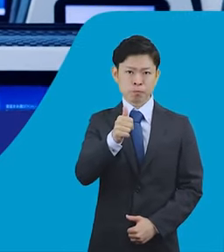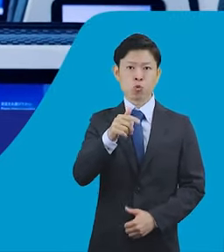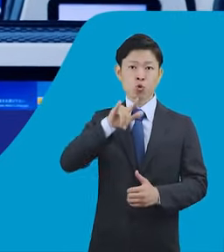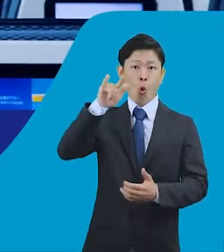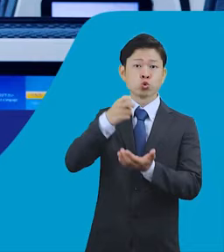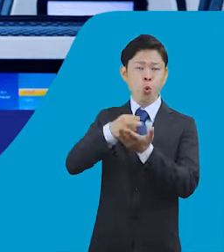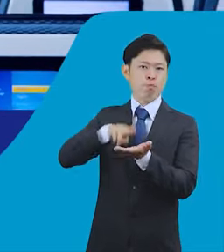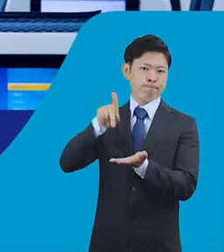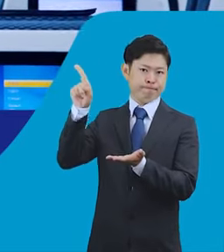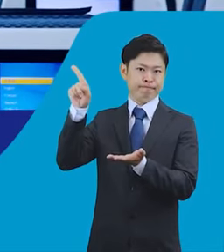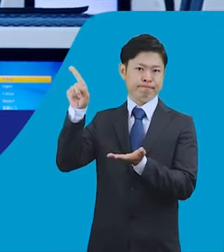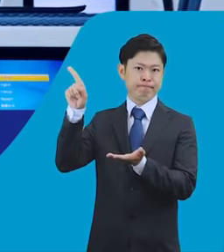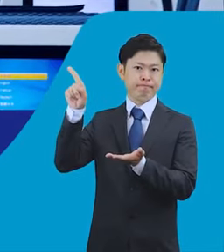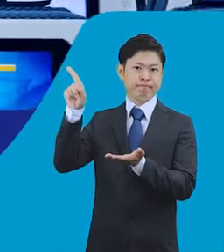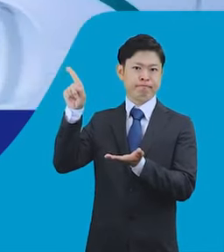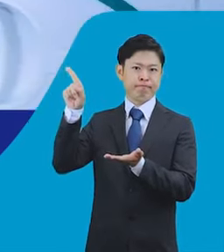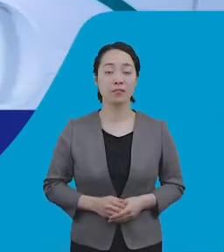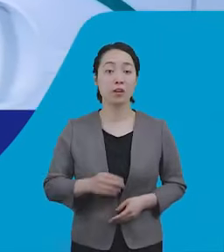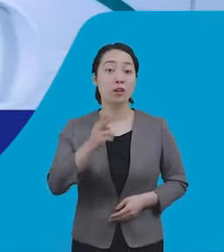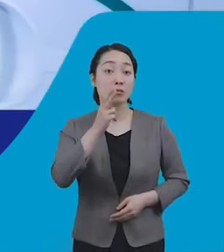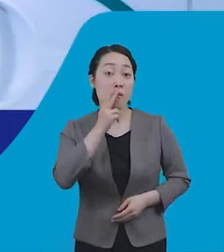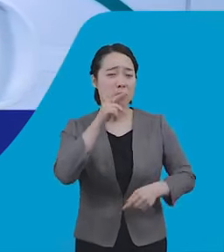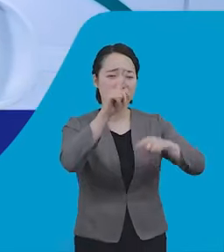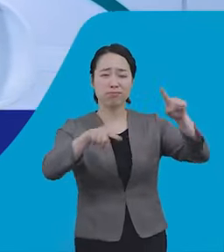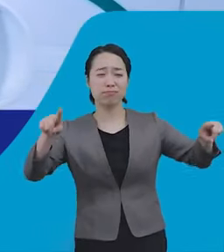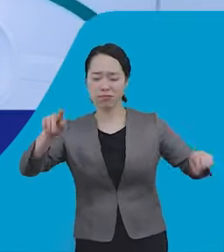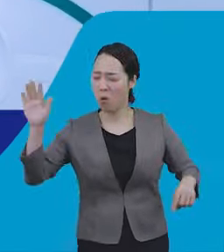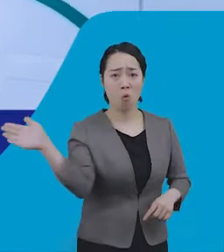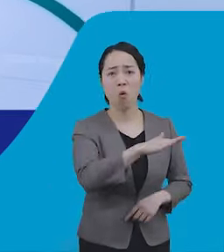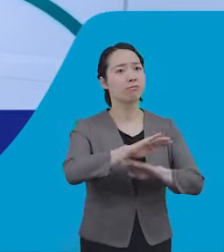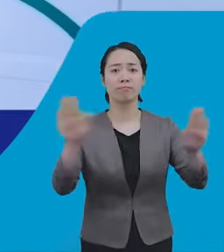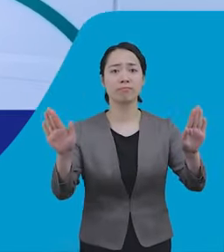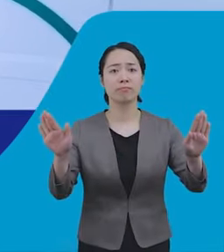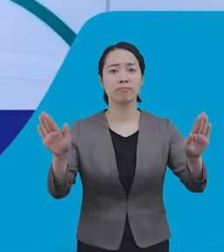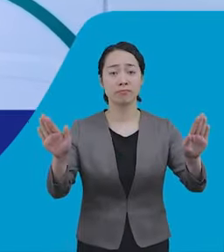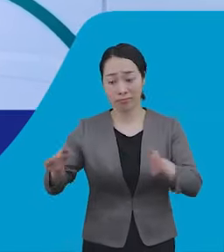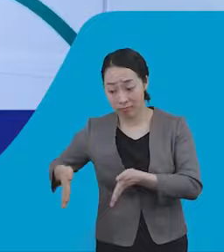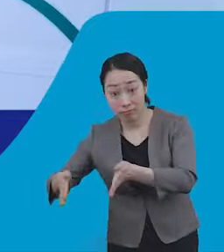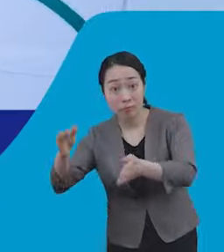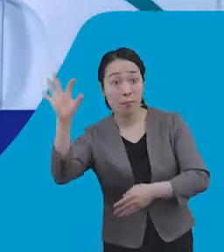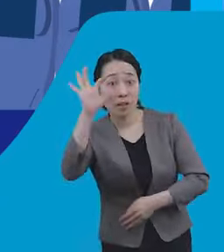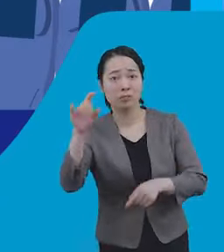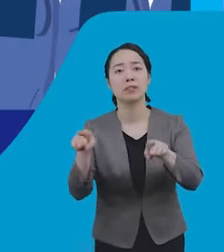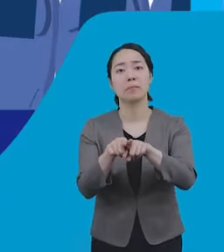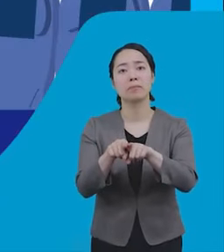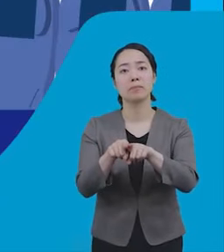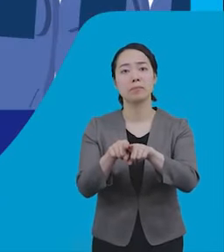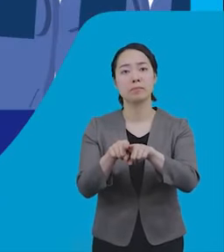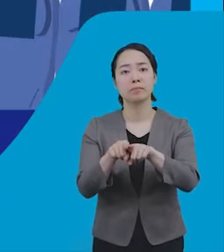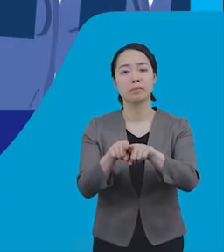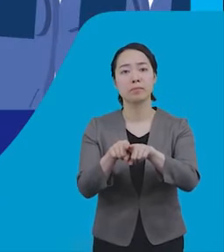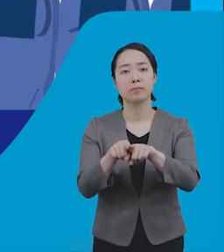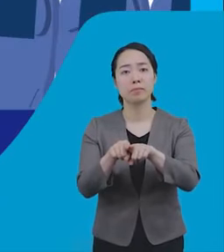熱式タバコを含め航空法で禁止されています。 Smoking and the use of all smoking devices is prohibited in the cabin, including in